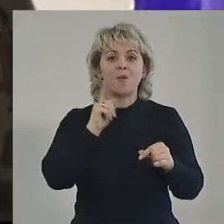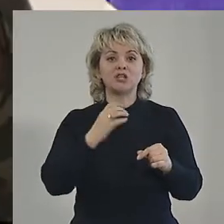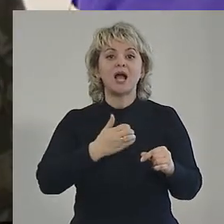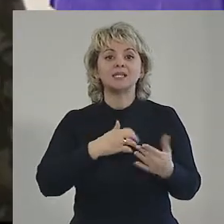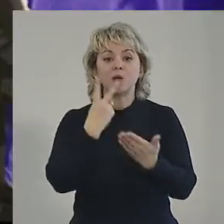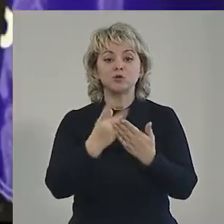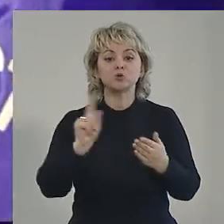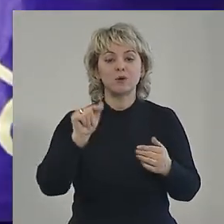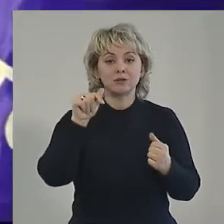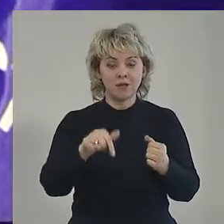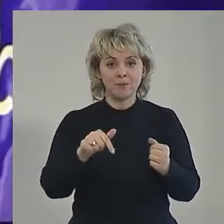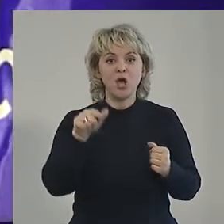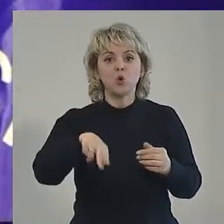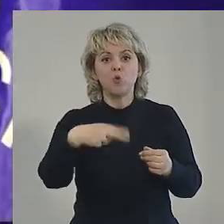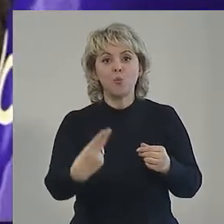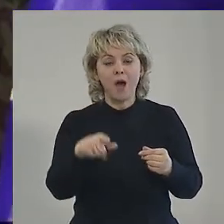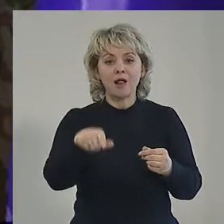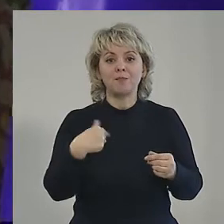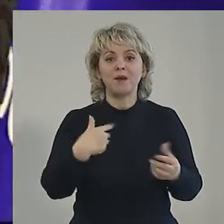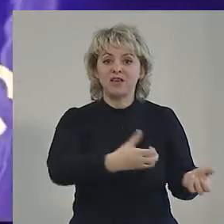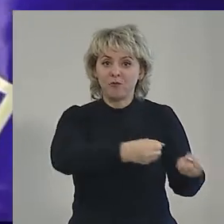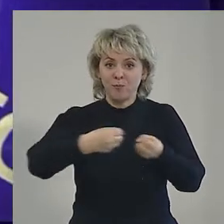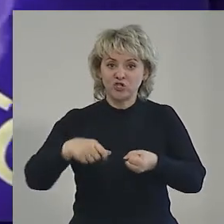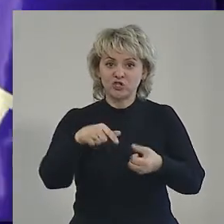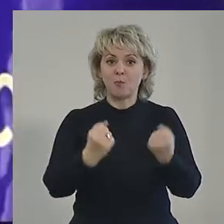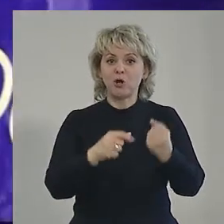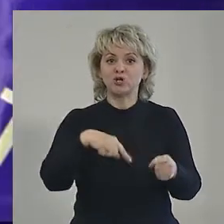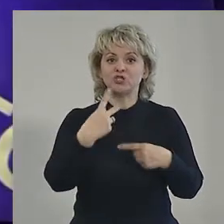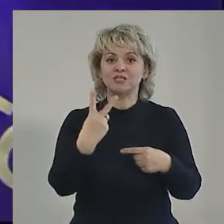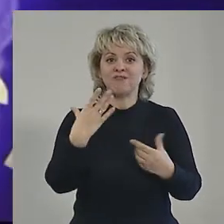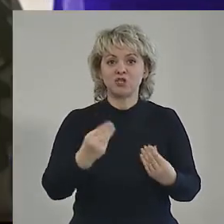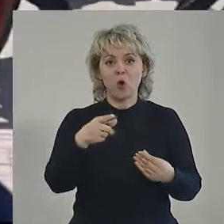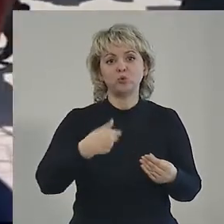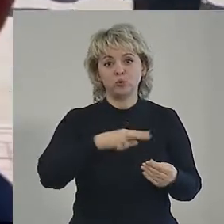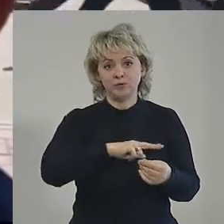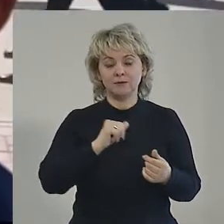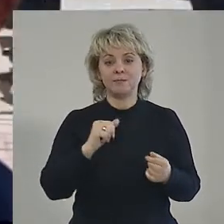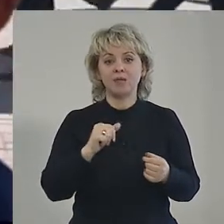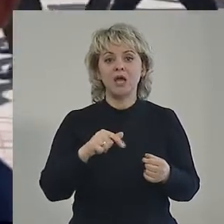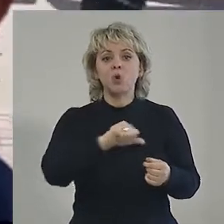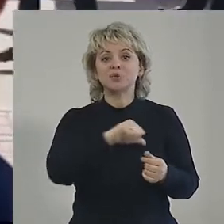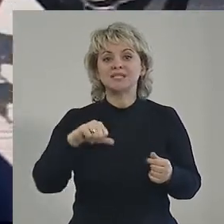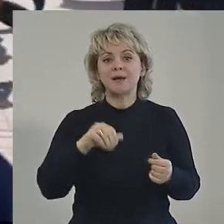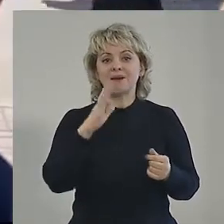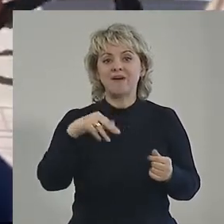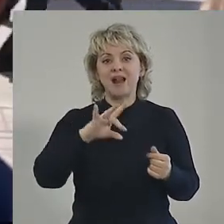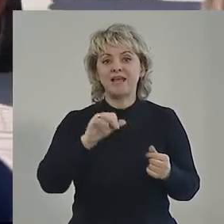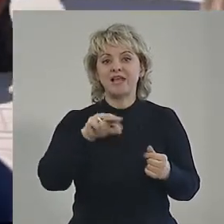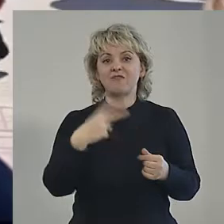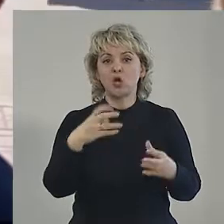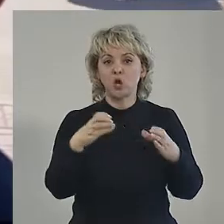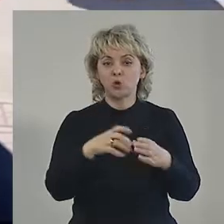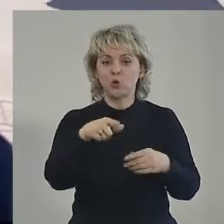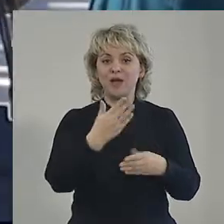хотел посмотреть. И там же и упал. Его бронетранспортером вытащили, через 2 дня скончался. У самого Валерия сейчас 2-я